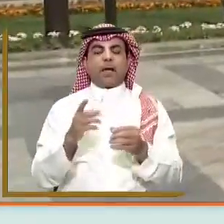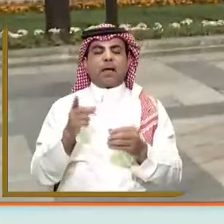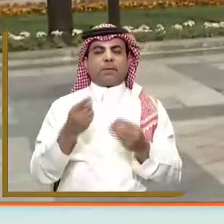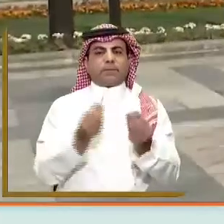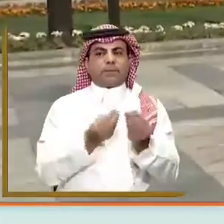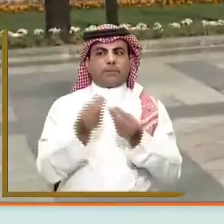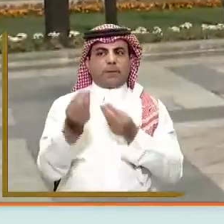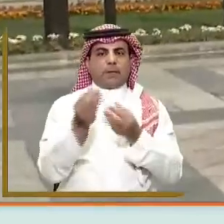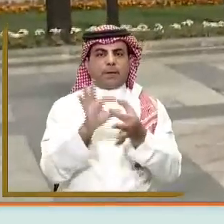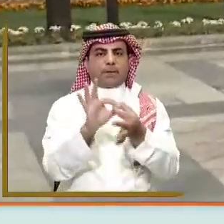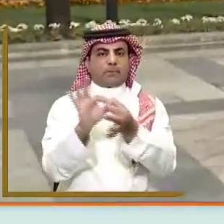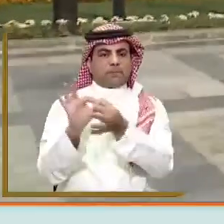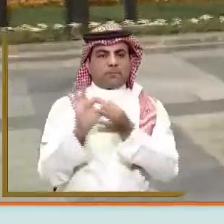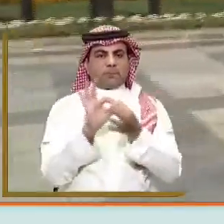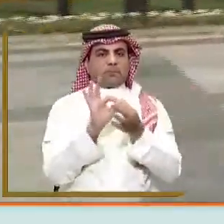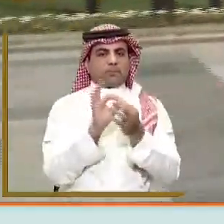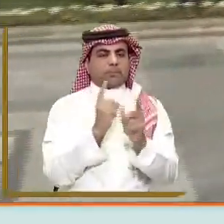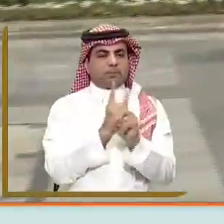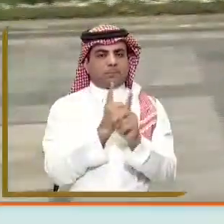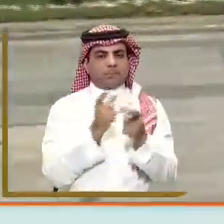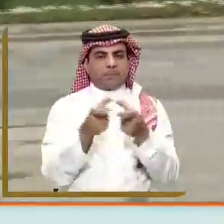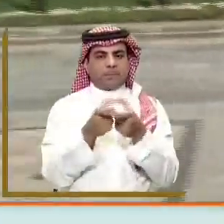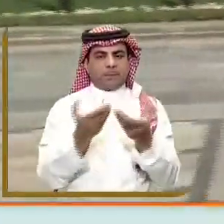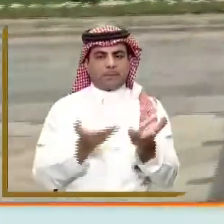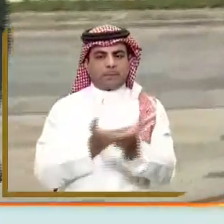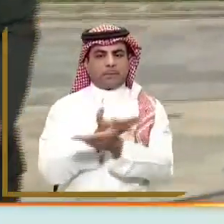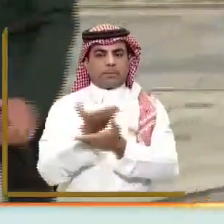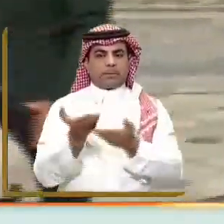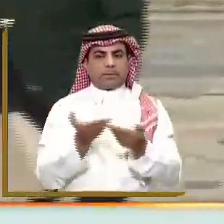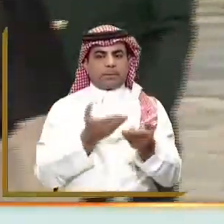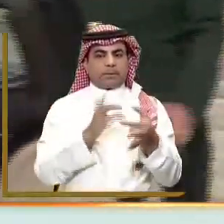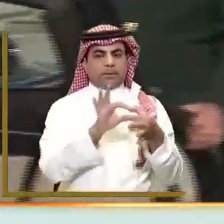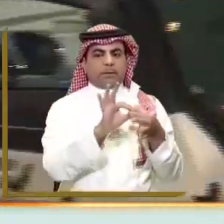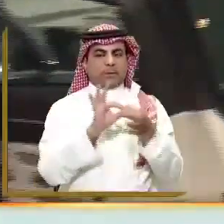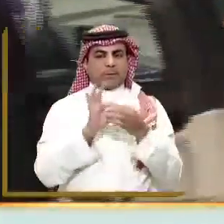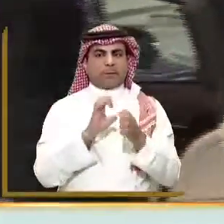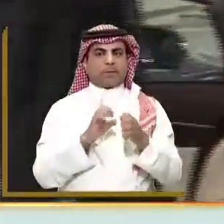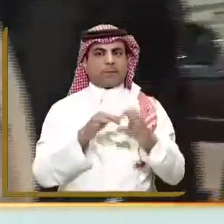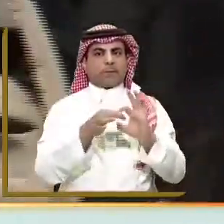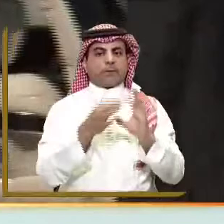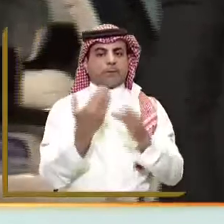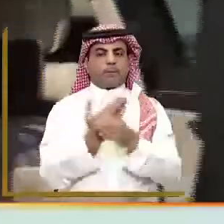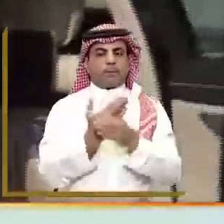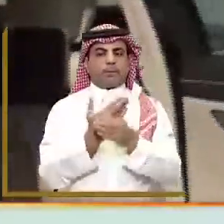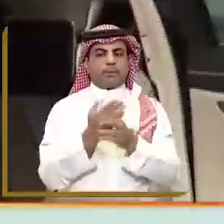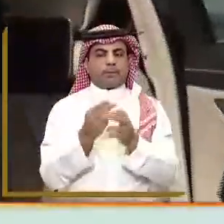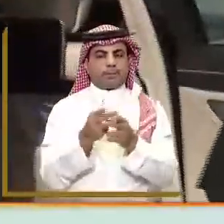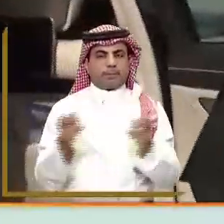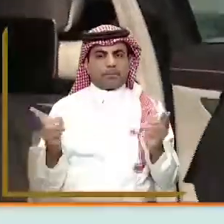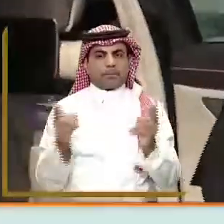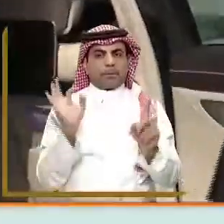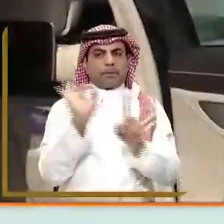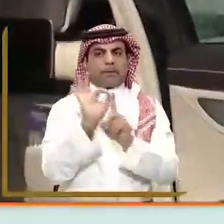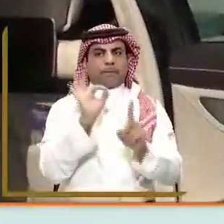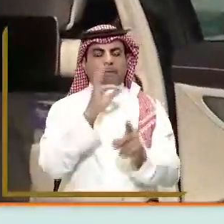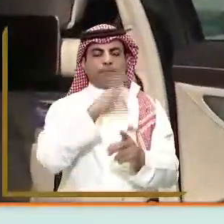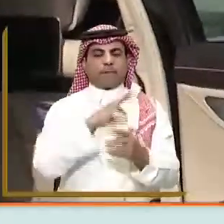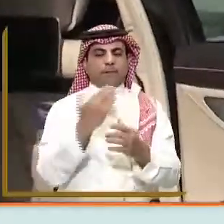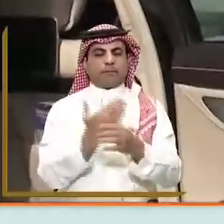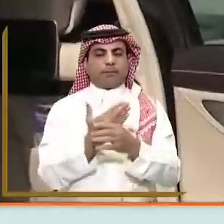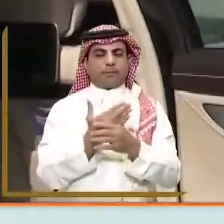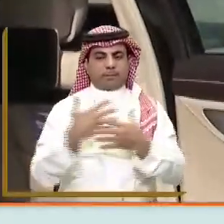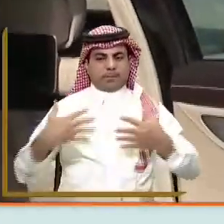جلسة مباحثات رسمية تم خلالها تبادل وجهات النظر والتشاور والتنسيق حول العديد من القضايا بما